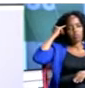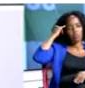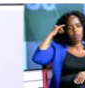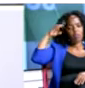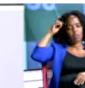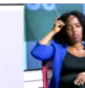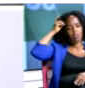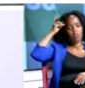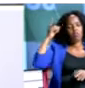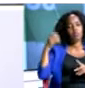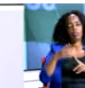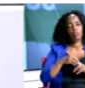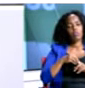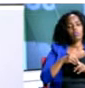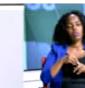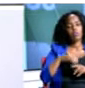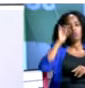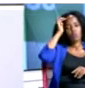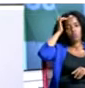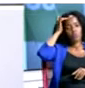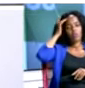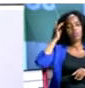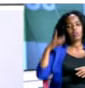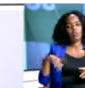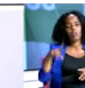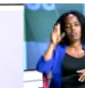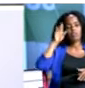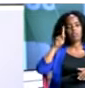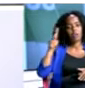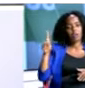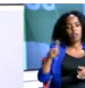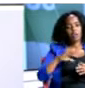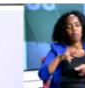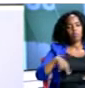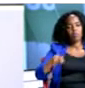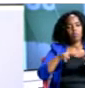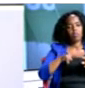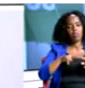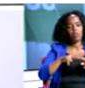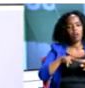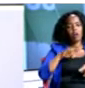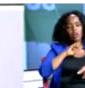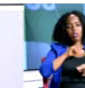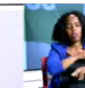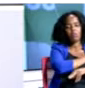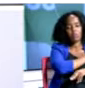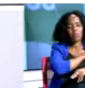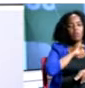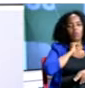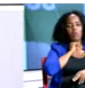Dirribii ispeeshaalistii wal'aansa dhukkuba kaansarii akkasumas pirezidaantii haakimoota Oromiyaa toorarra